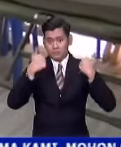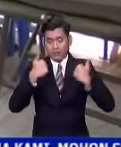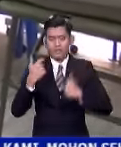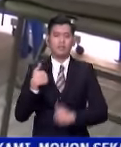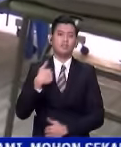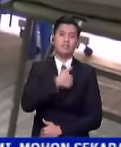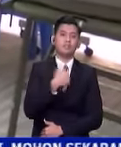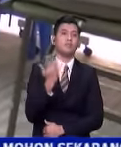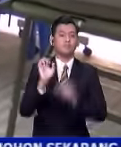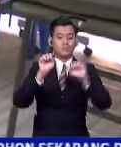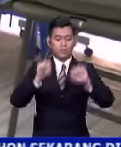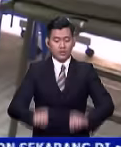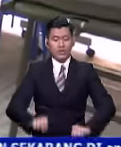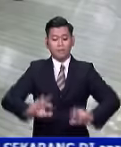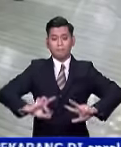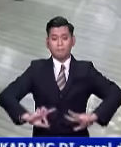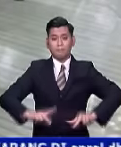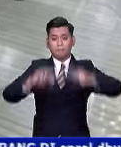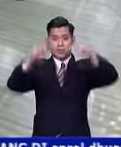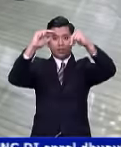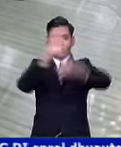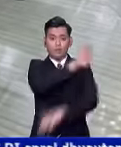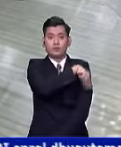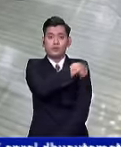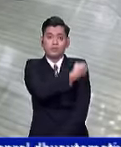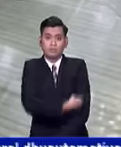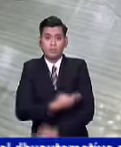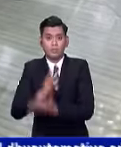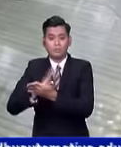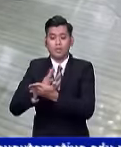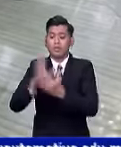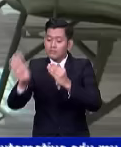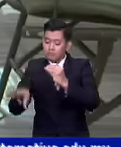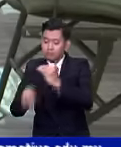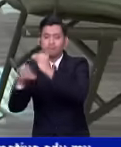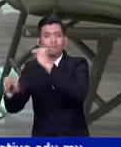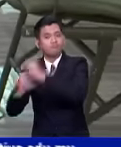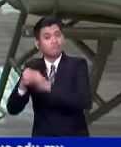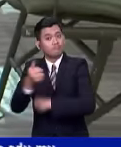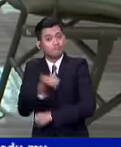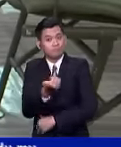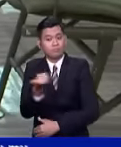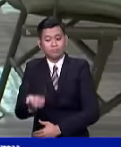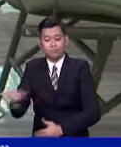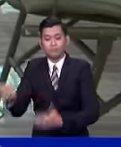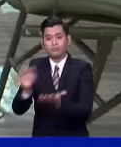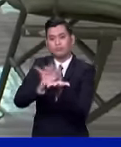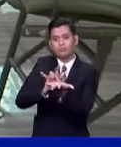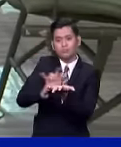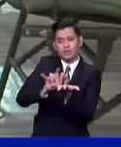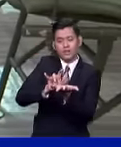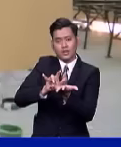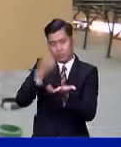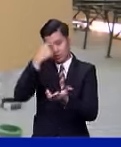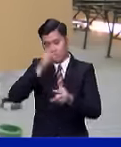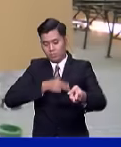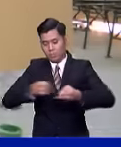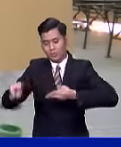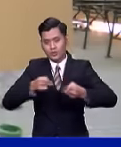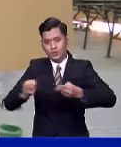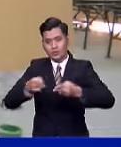lebih banyak hospital Medan serta menambah kelengkapan dan peralatan kesihatan lain dalam menguruskan